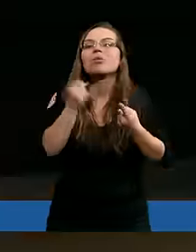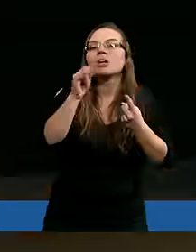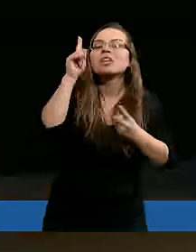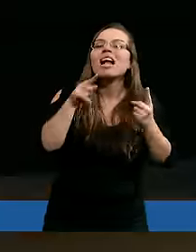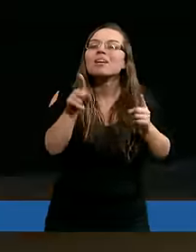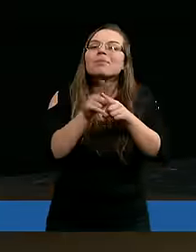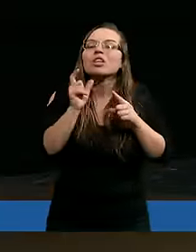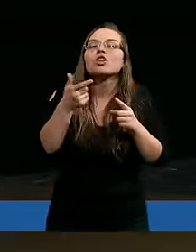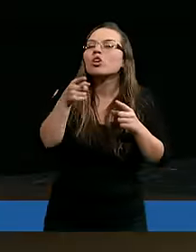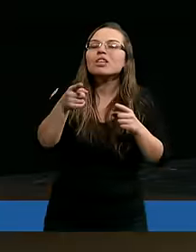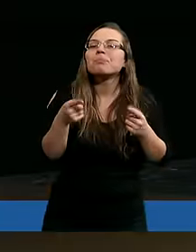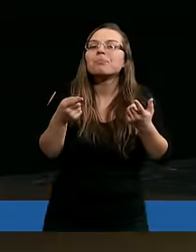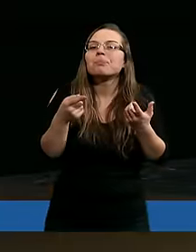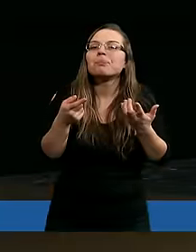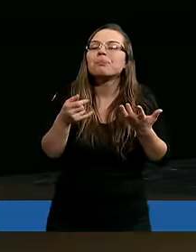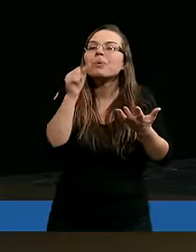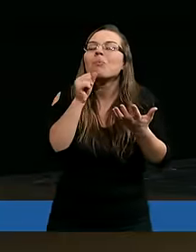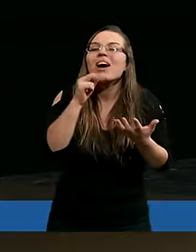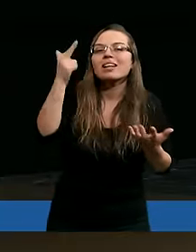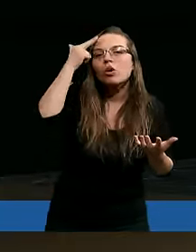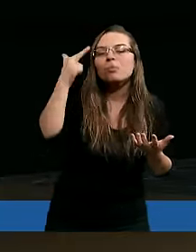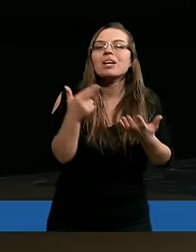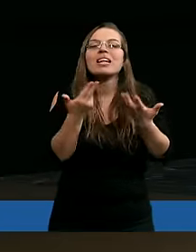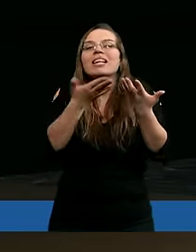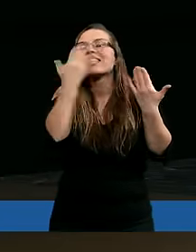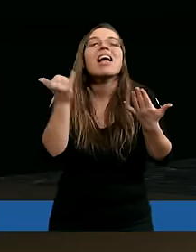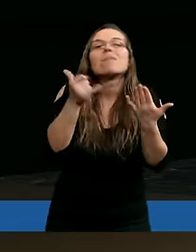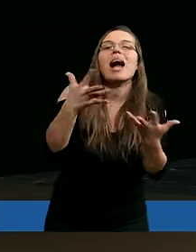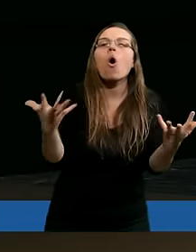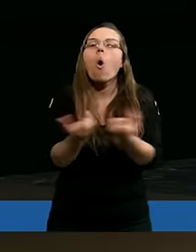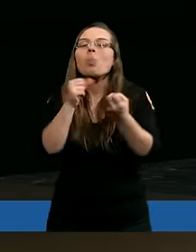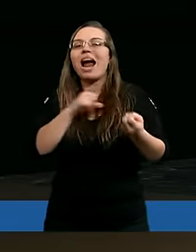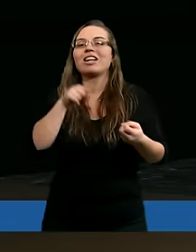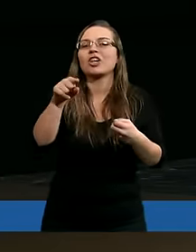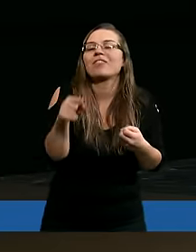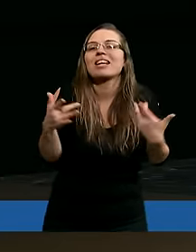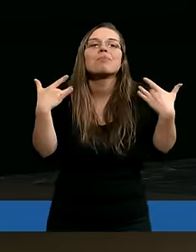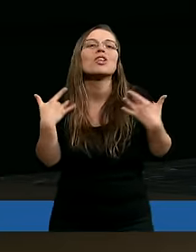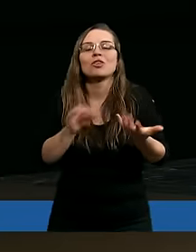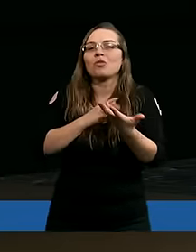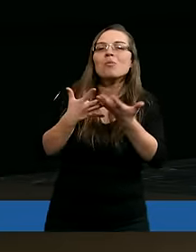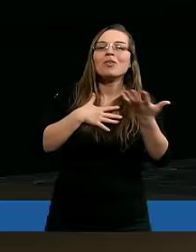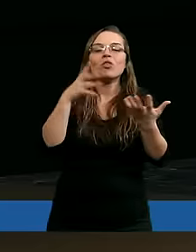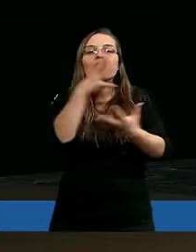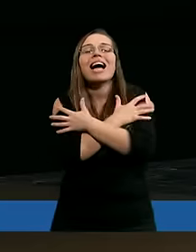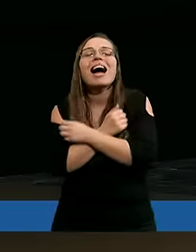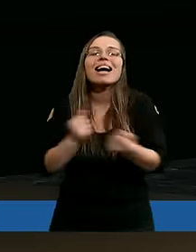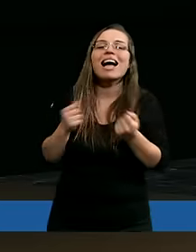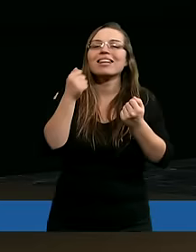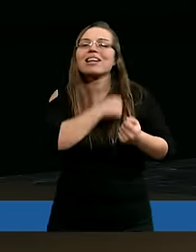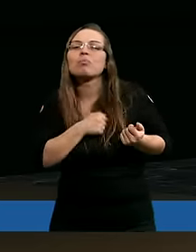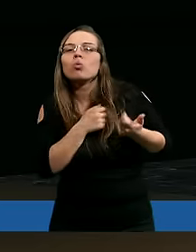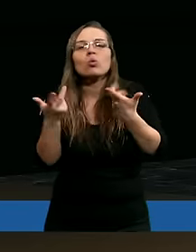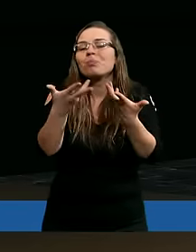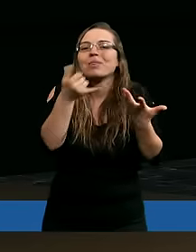czasami my też potrzebujemy wsparcia w takiej sytuacji od kogoś, kto wie więcej, jak się odnaleźć w takich chwilach,